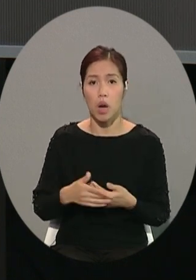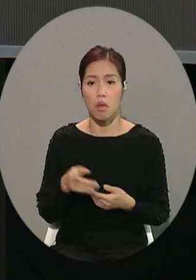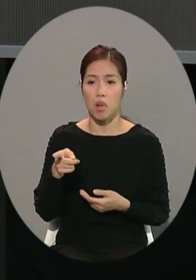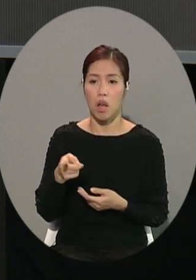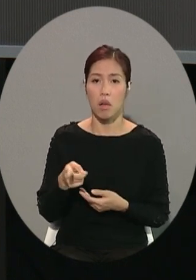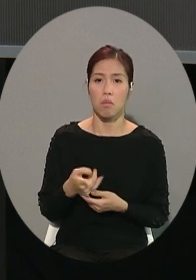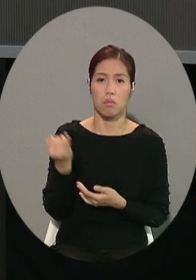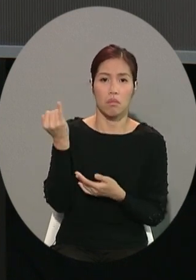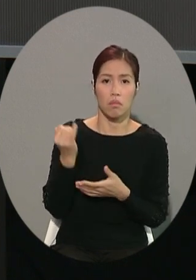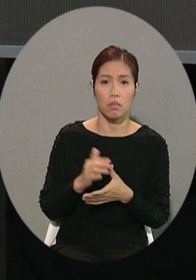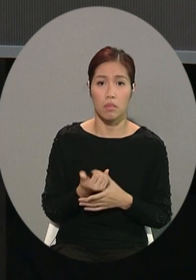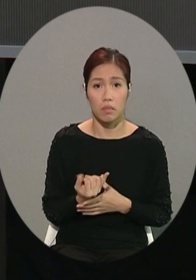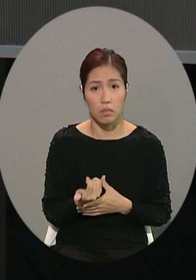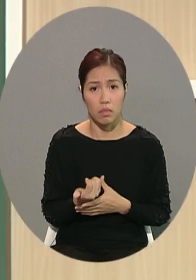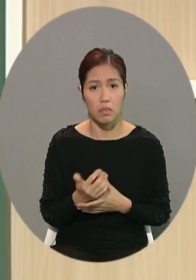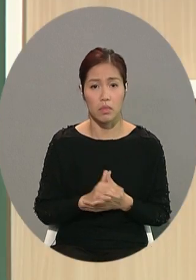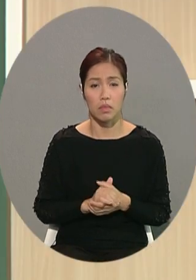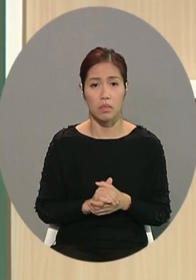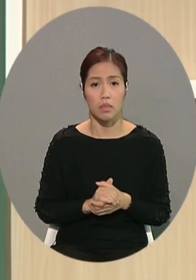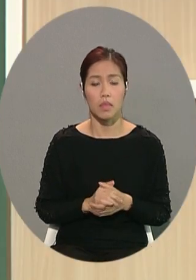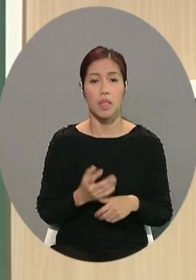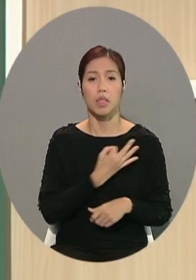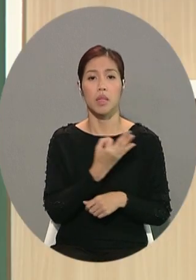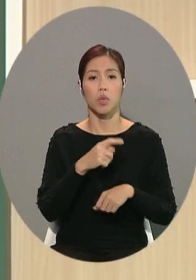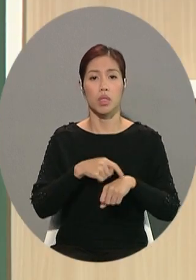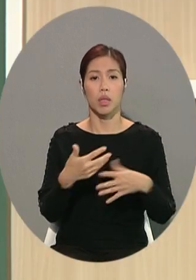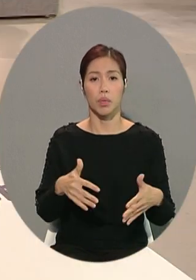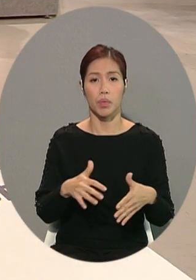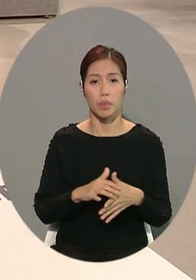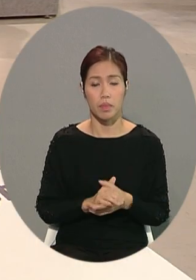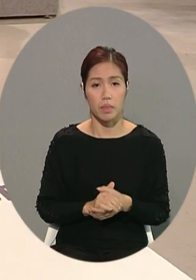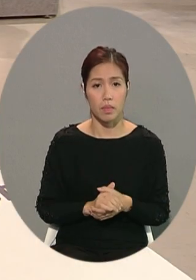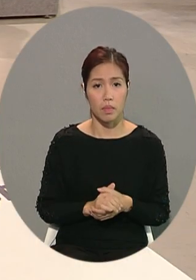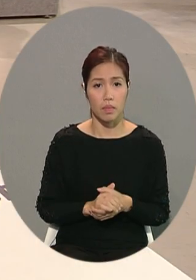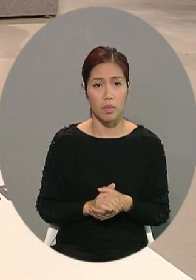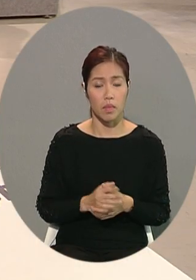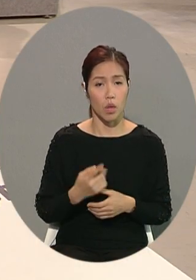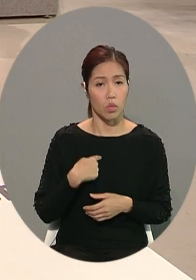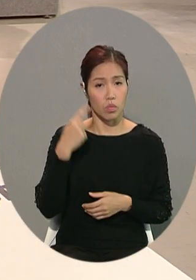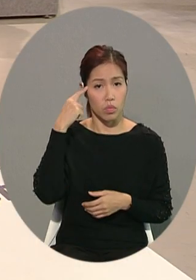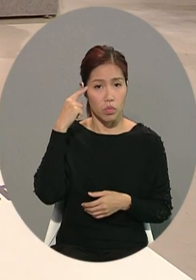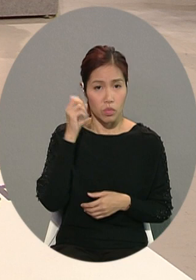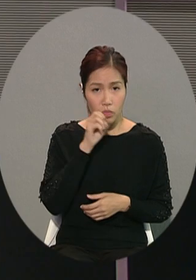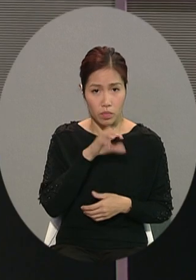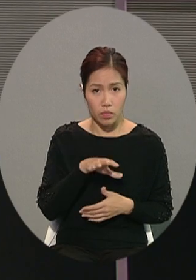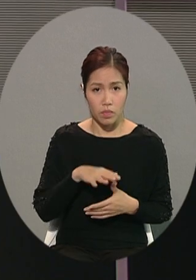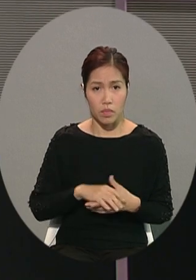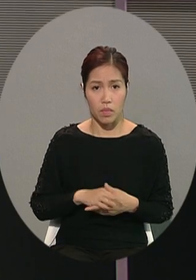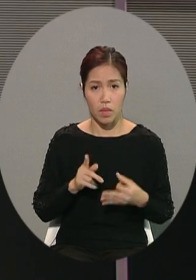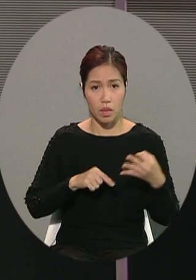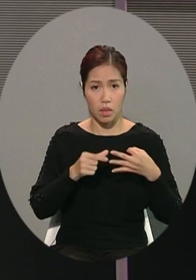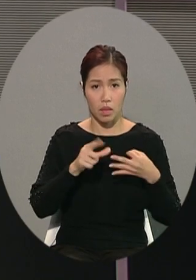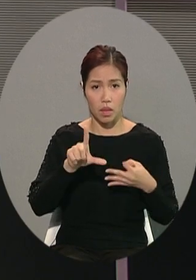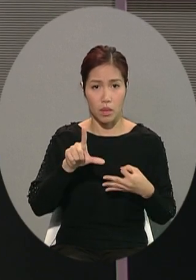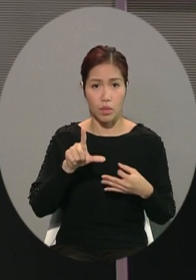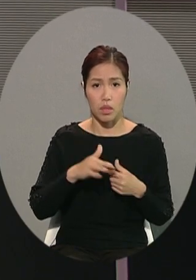呢？ 三號時間你用完了。 好了，那其實呢，我想說的就是劉先生咧